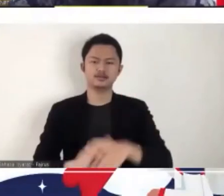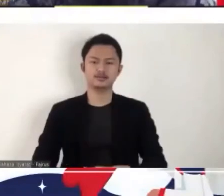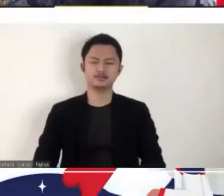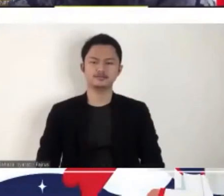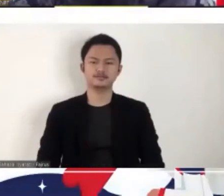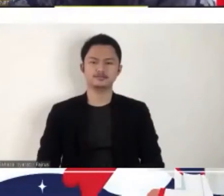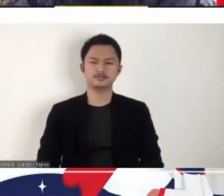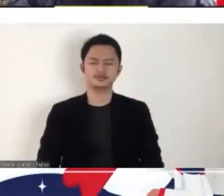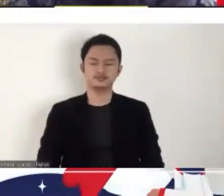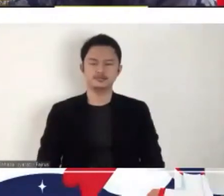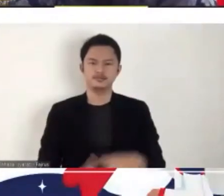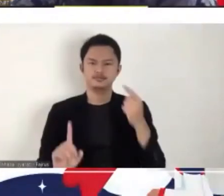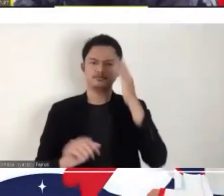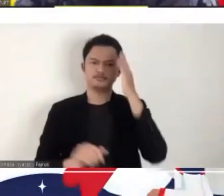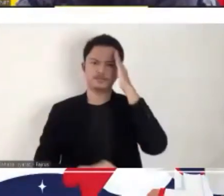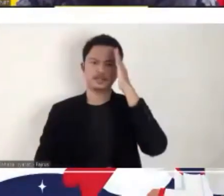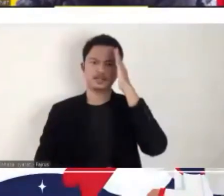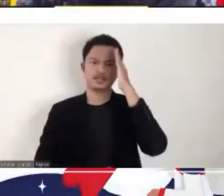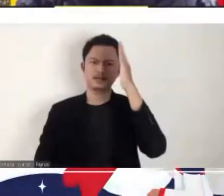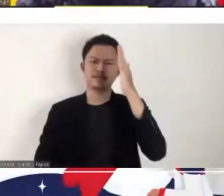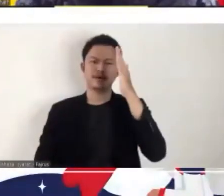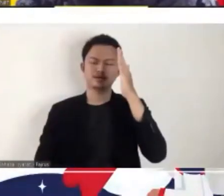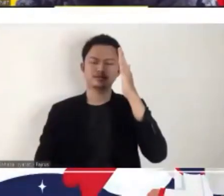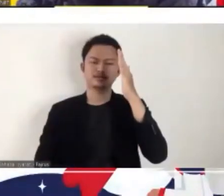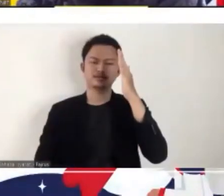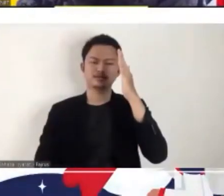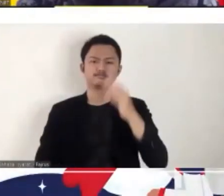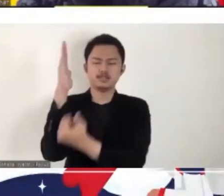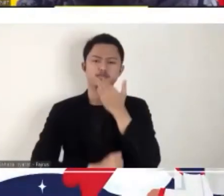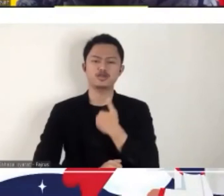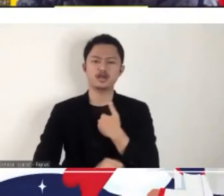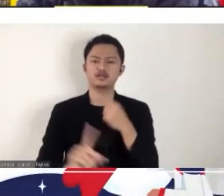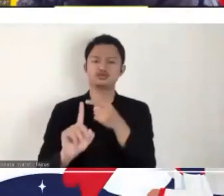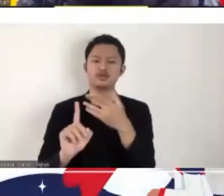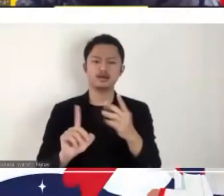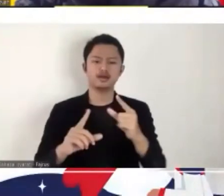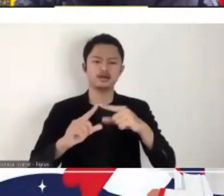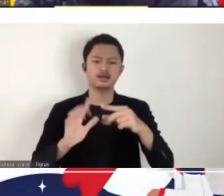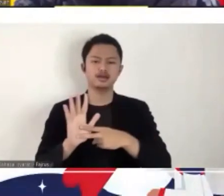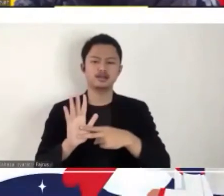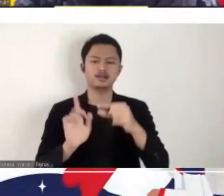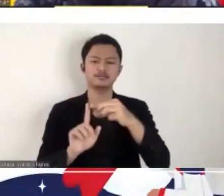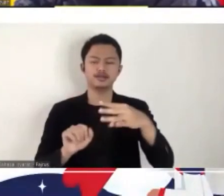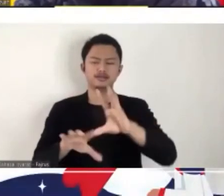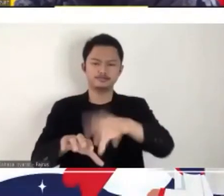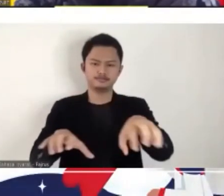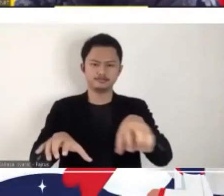memiliki sebuah payung hukum dalam rangka untuk mengimplementasikan hantu di daerah meskipun masing-masing daerah ini memang memiliki